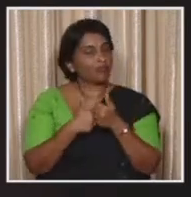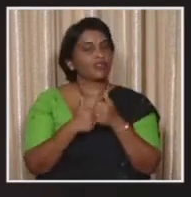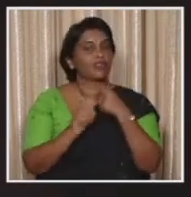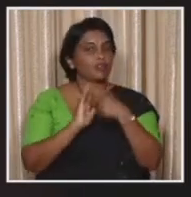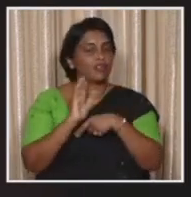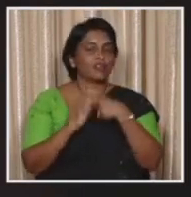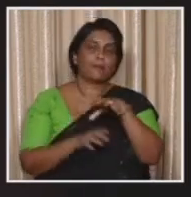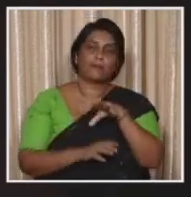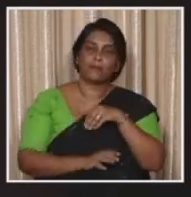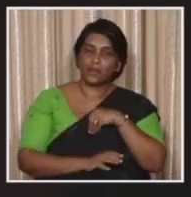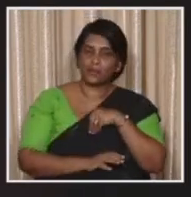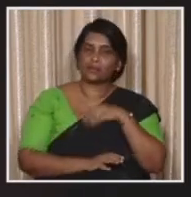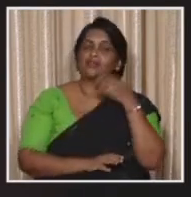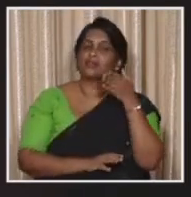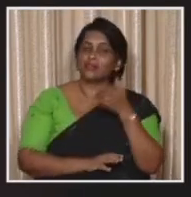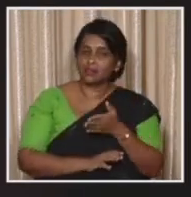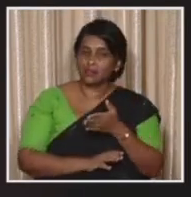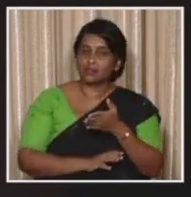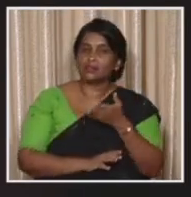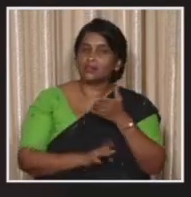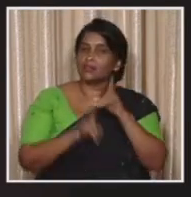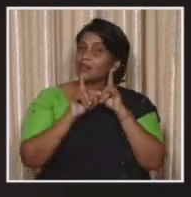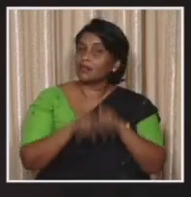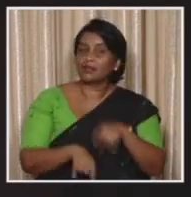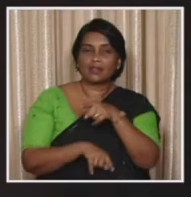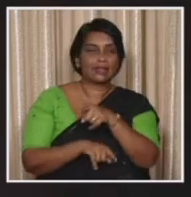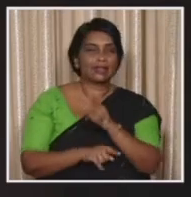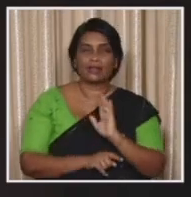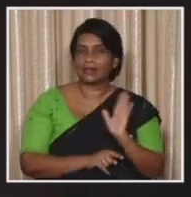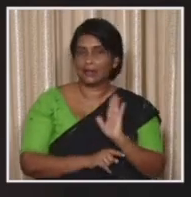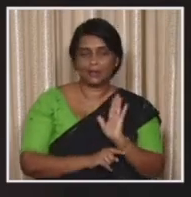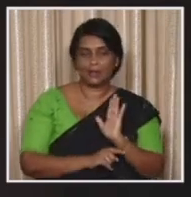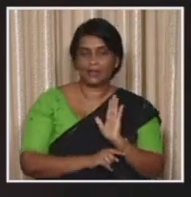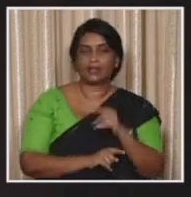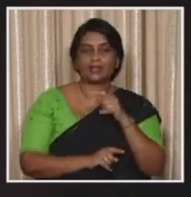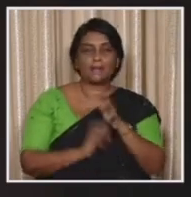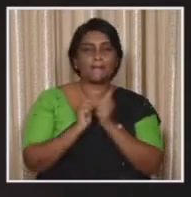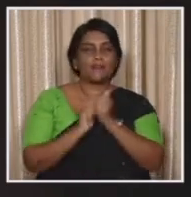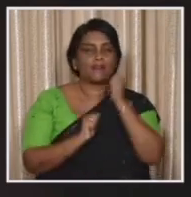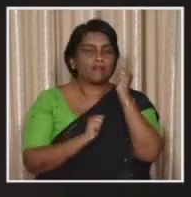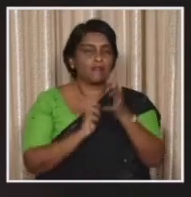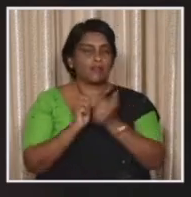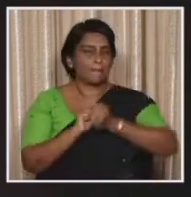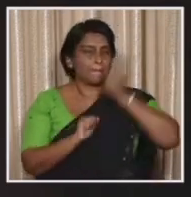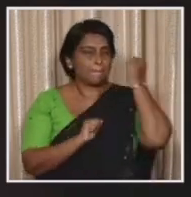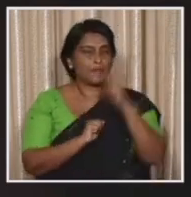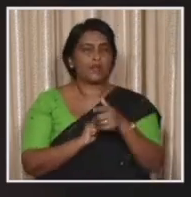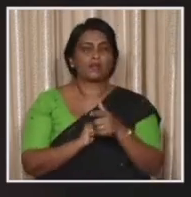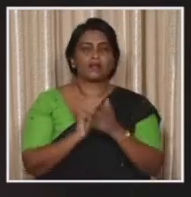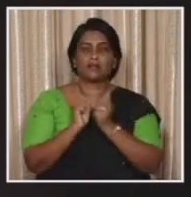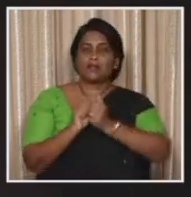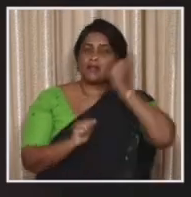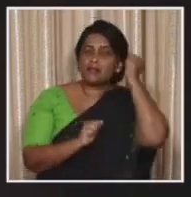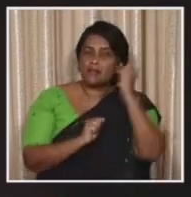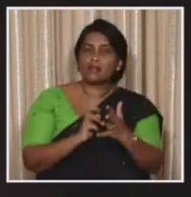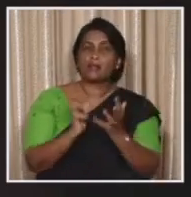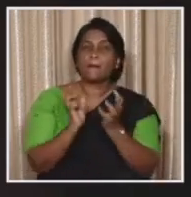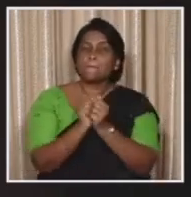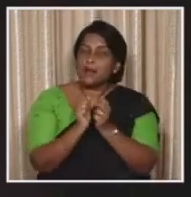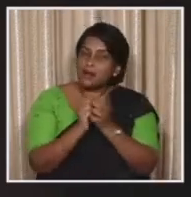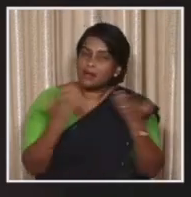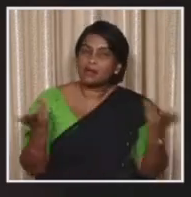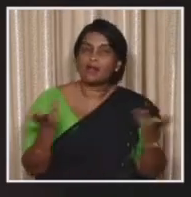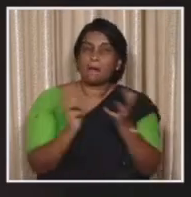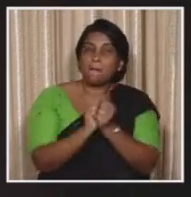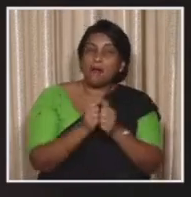රටේ මිනිසු පිළිගන්නේ. නමුත් මේ වෙන්නේ හිම එකක් නෙමෙයිනේ. මේ මඩ ගන්න උත්සාහ කරනවා මඩ ගන්න මඩ නැහැ